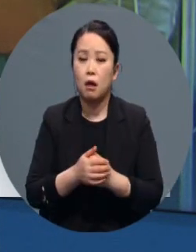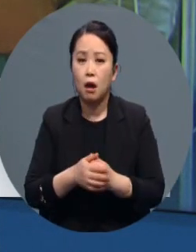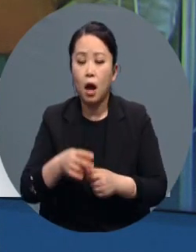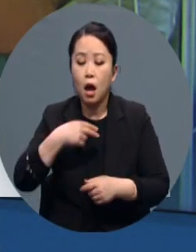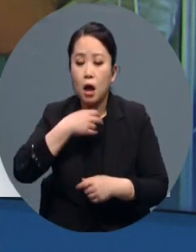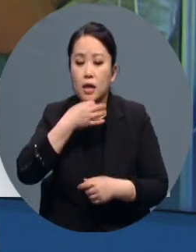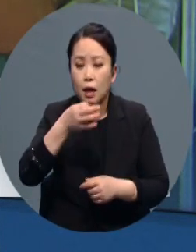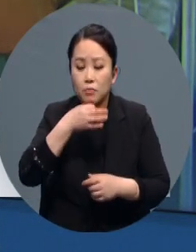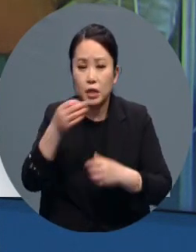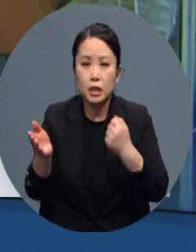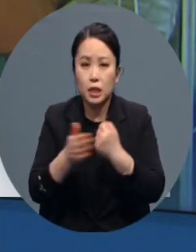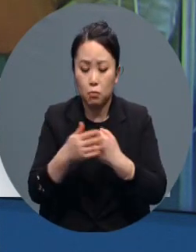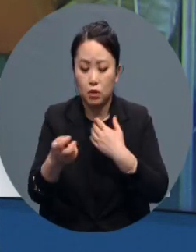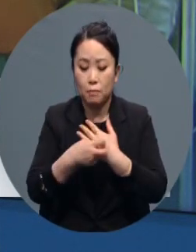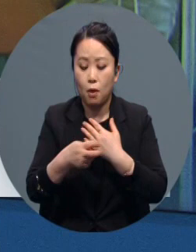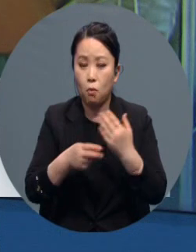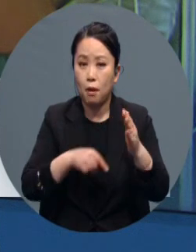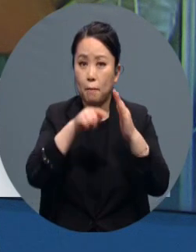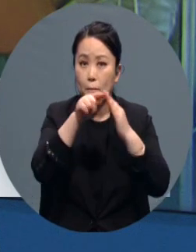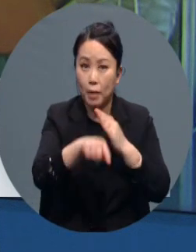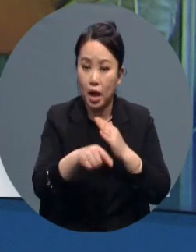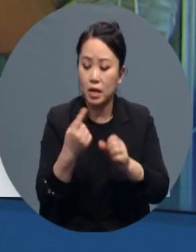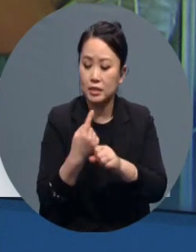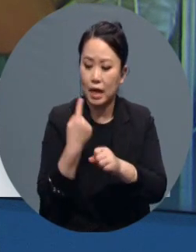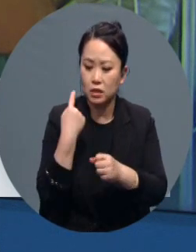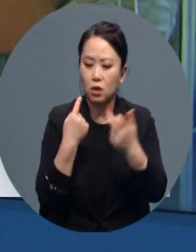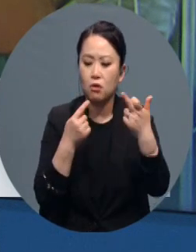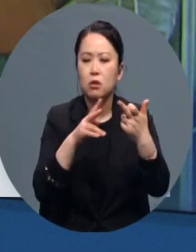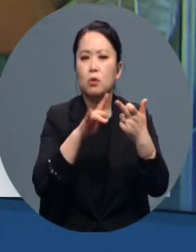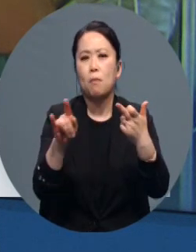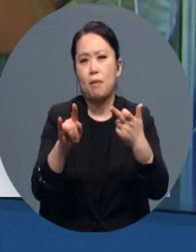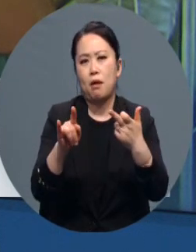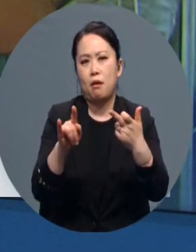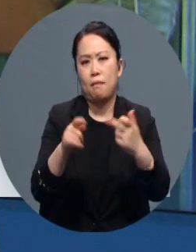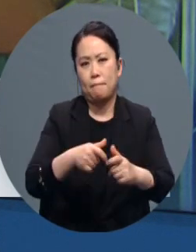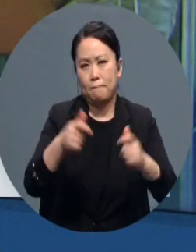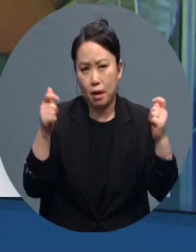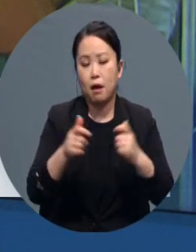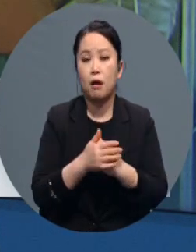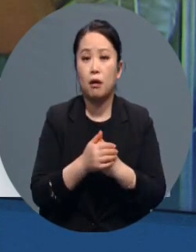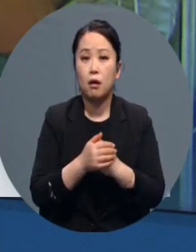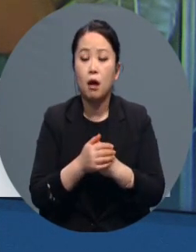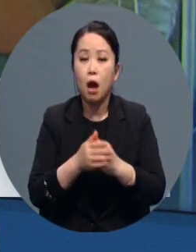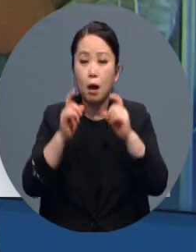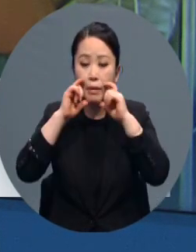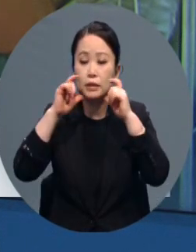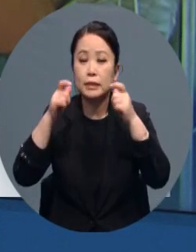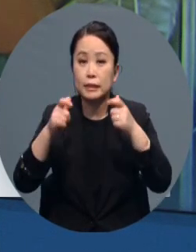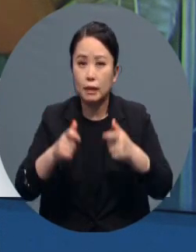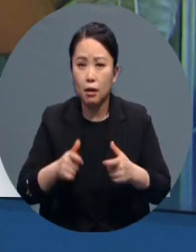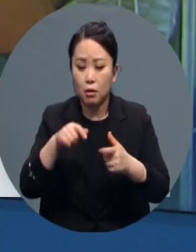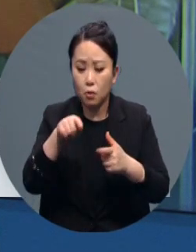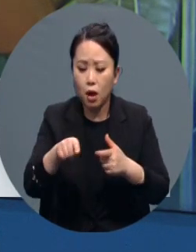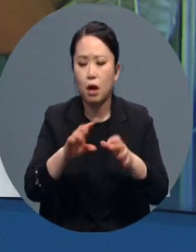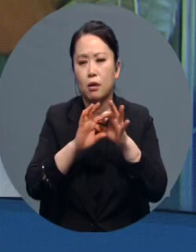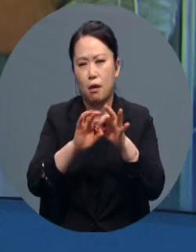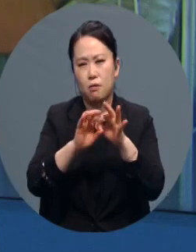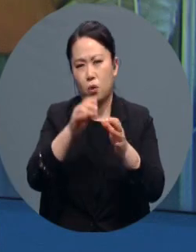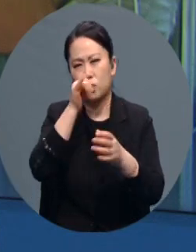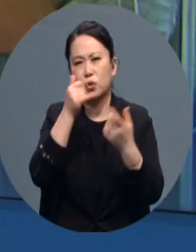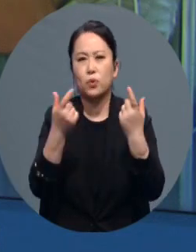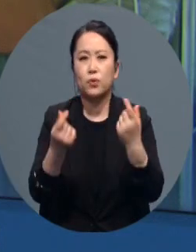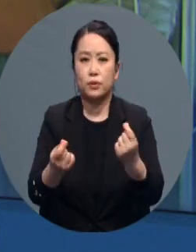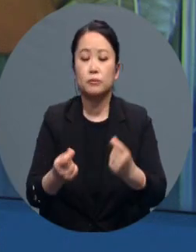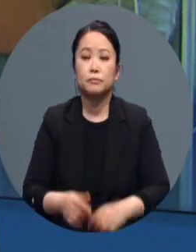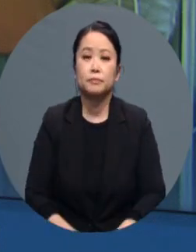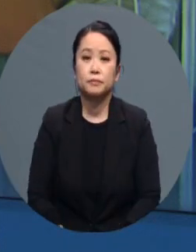병원을 찾는 환자가 지난해와 비교해 17배 폭증했다고 하는데요. 마스크 착용 의무 해제와 연관이 있어 보입니다.